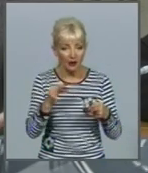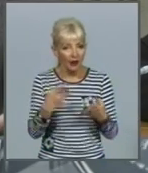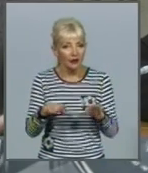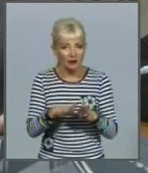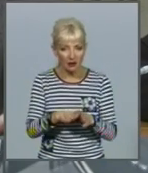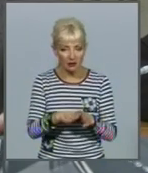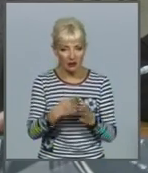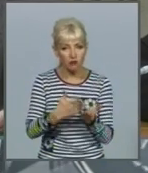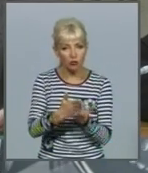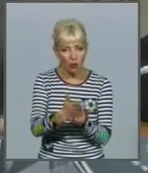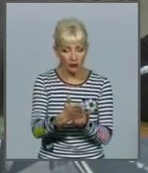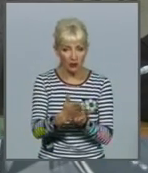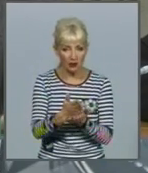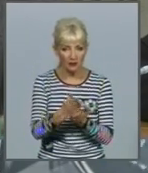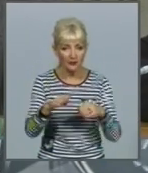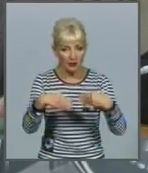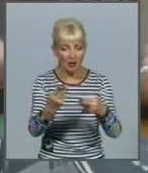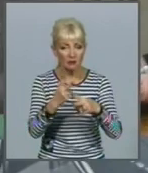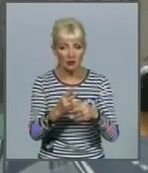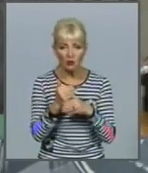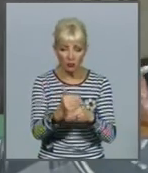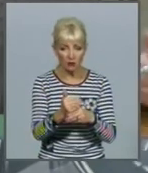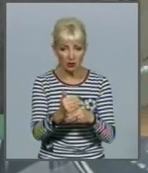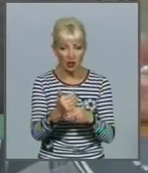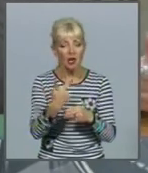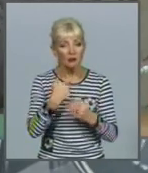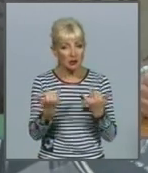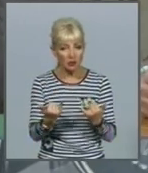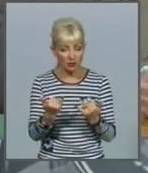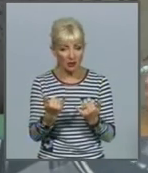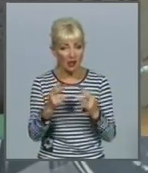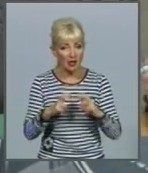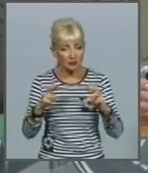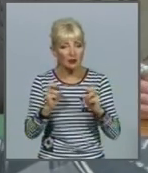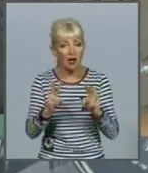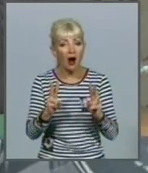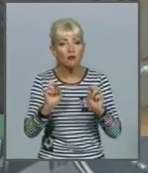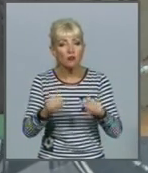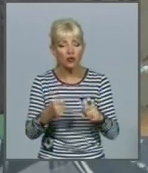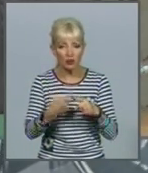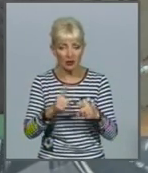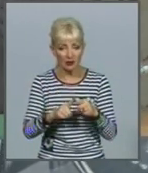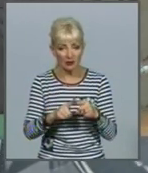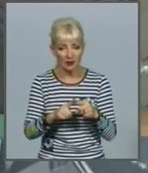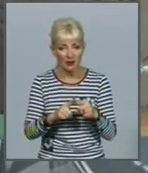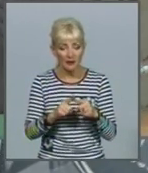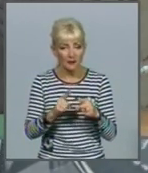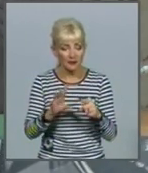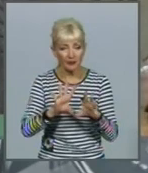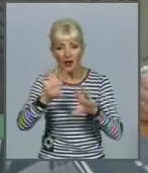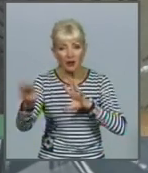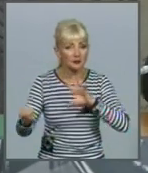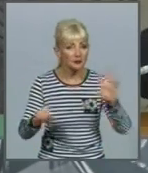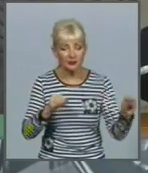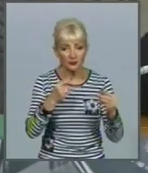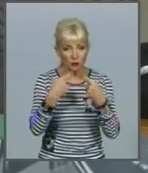надання медичної допомоги. Ну, ми розглядаємо, як можна це скомпенсувати іншими лікарнями, закладами для того,